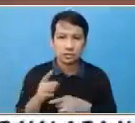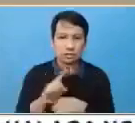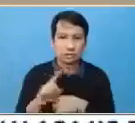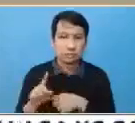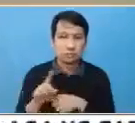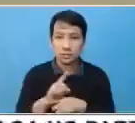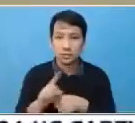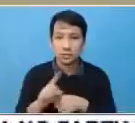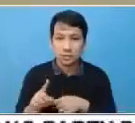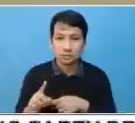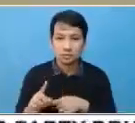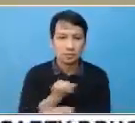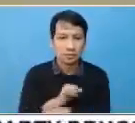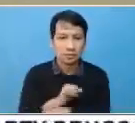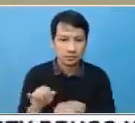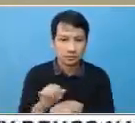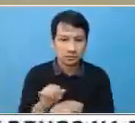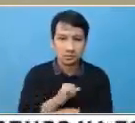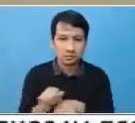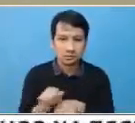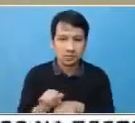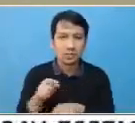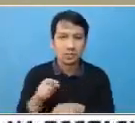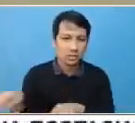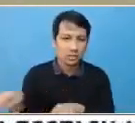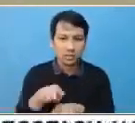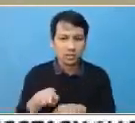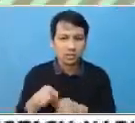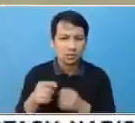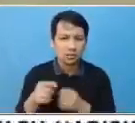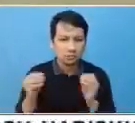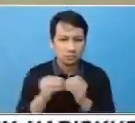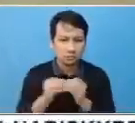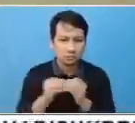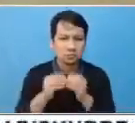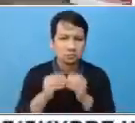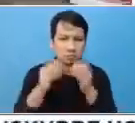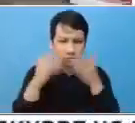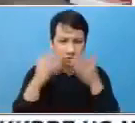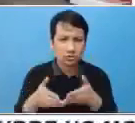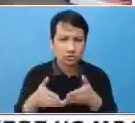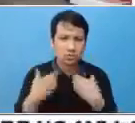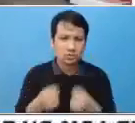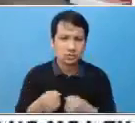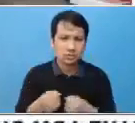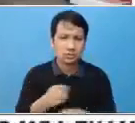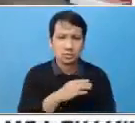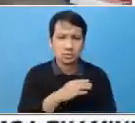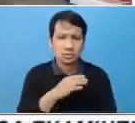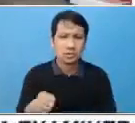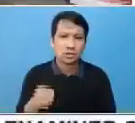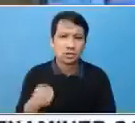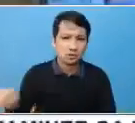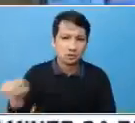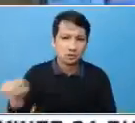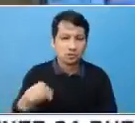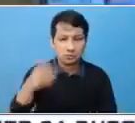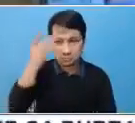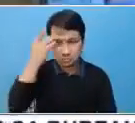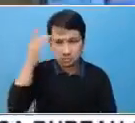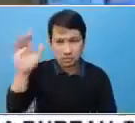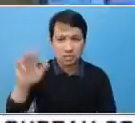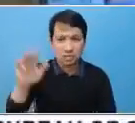not? I asked a person to bring me to your dad. I remember that.